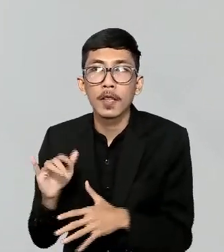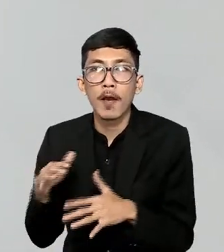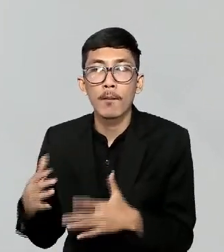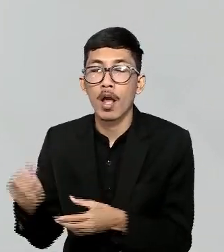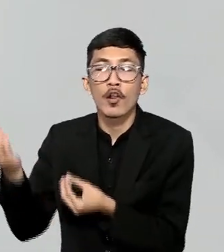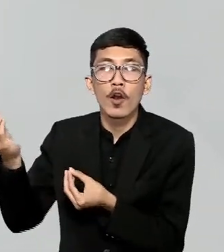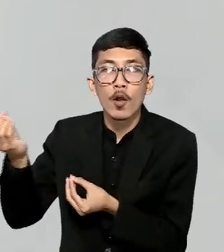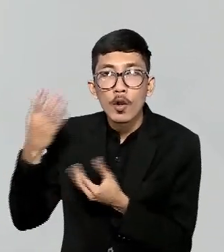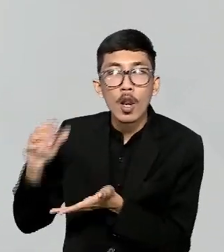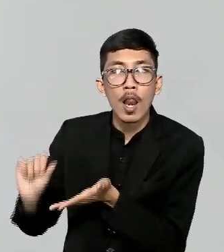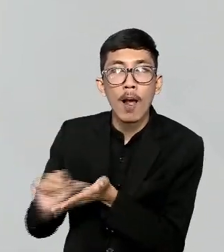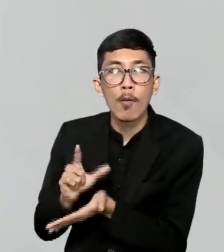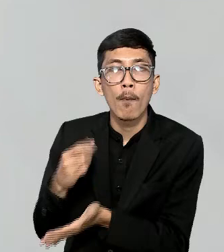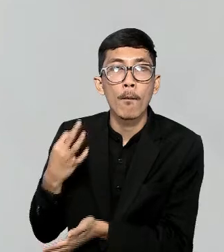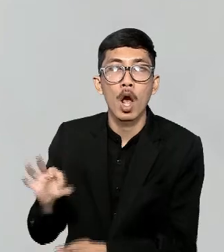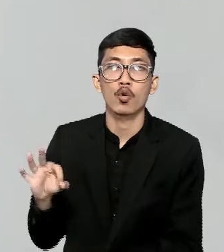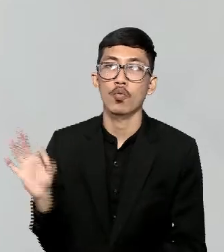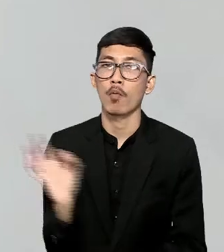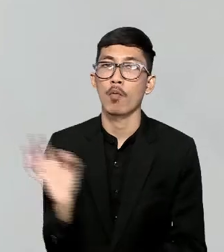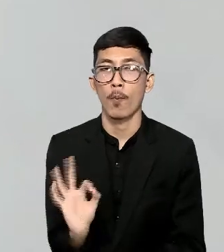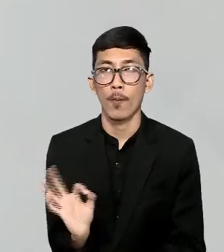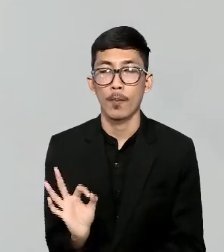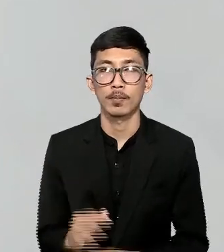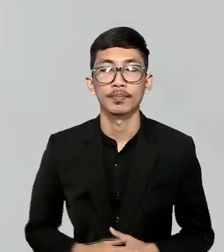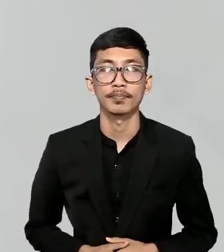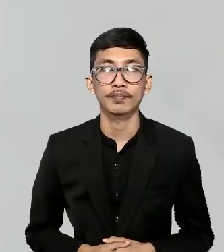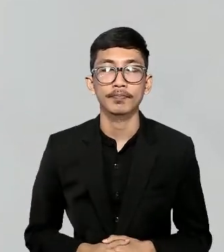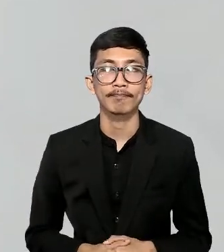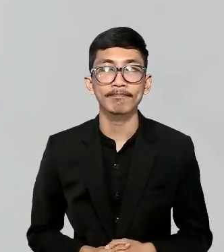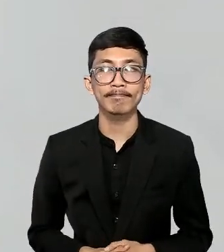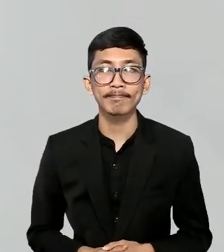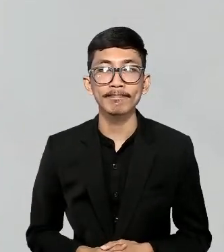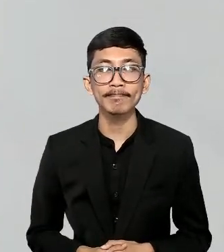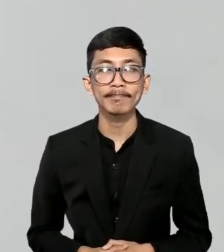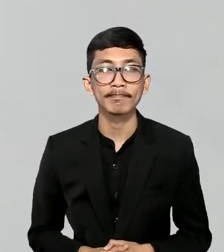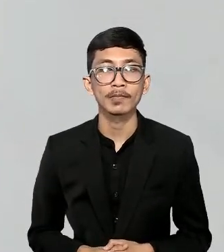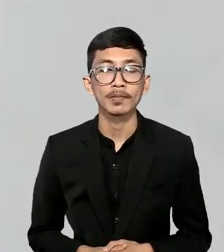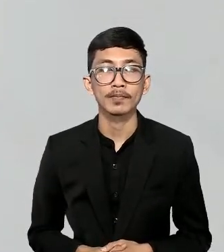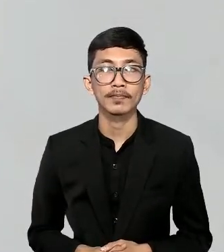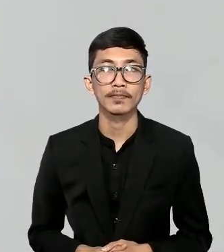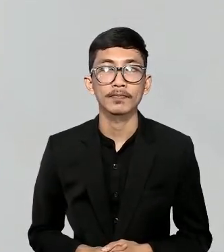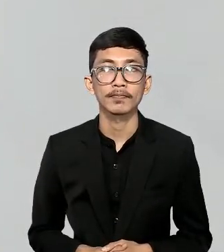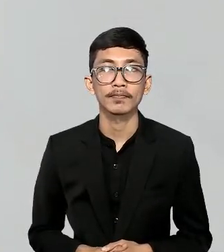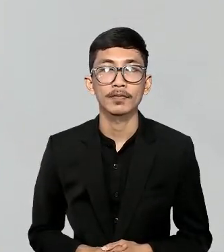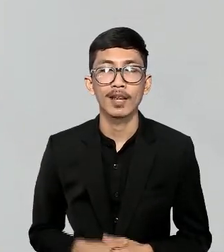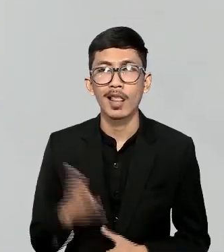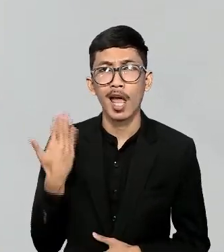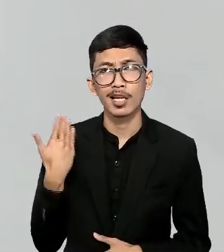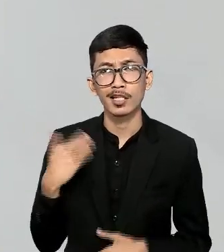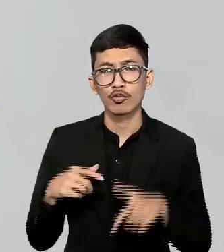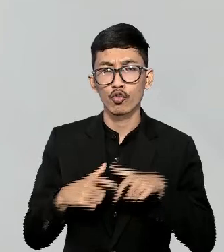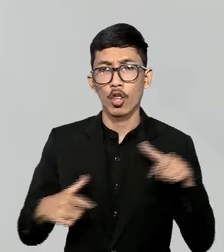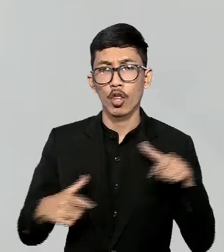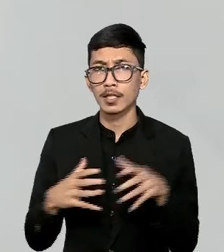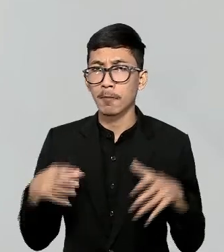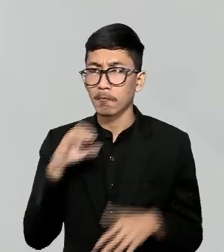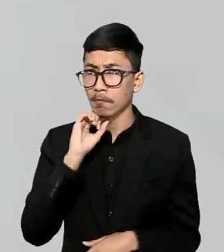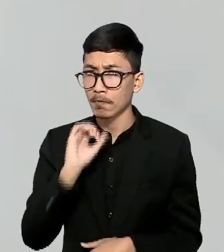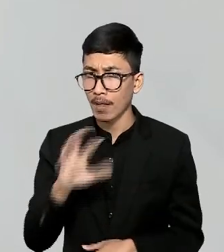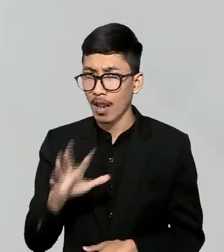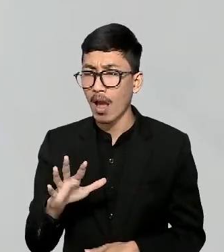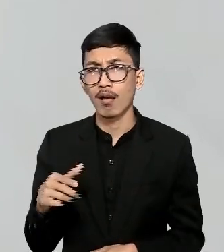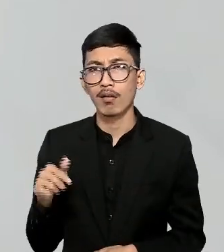kelihatannya belum berdampak signifikan di Eropa tetapi seperti tadi sudah disampaikan Pak dubes ada sesuatu